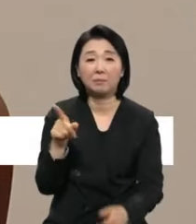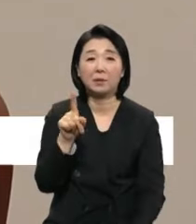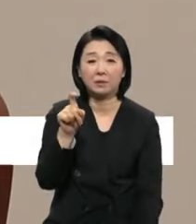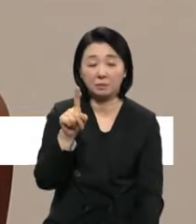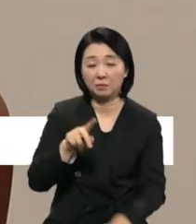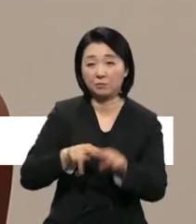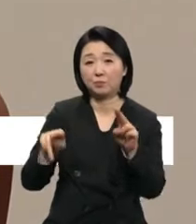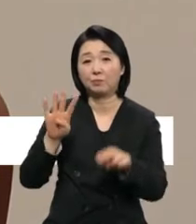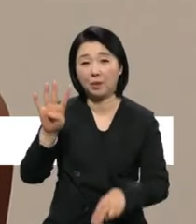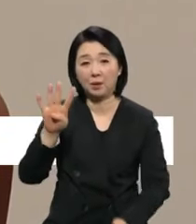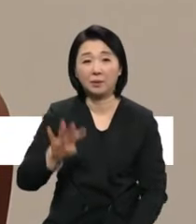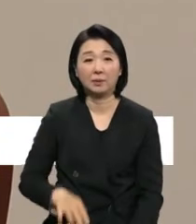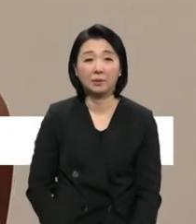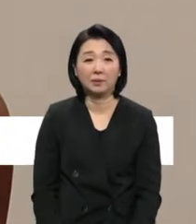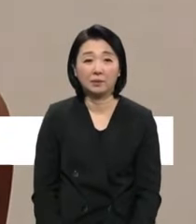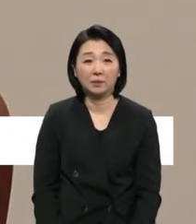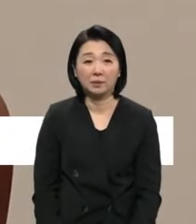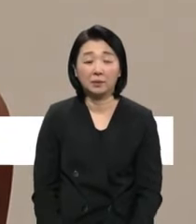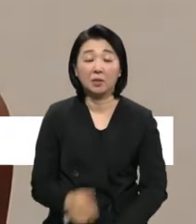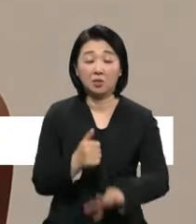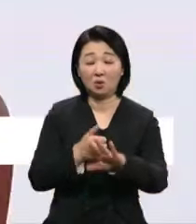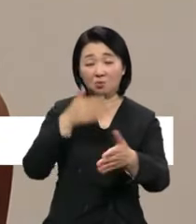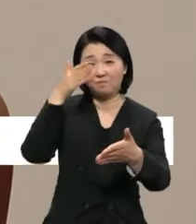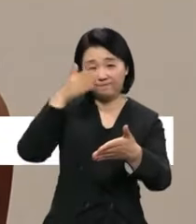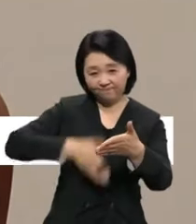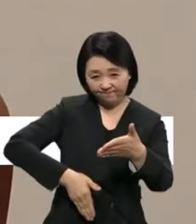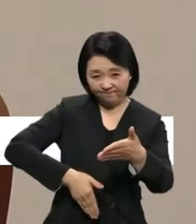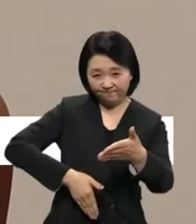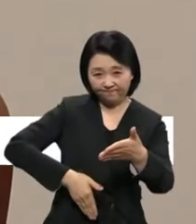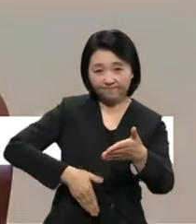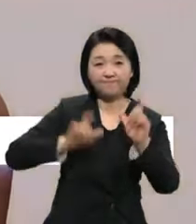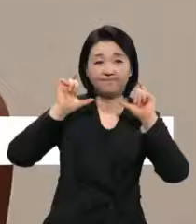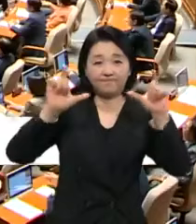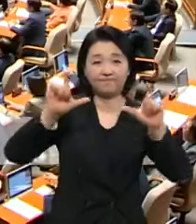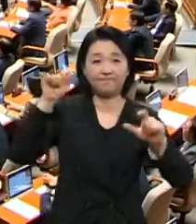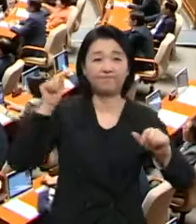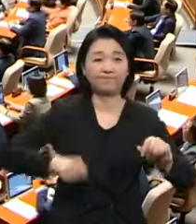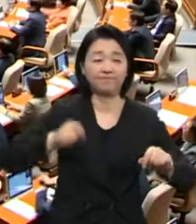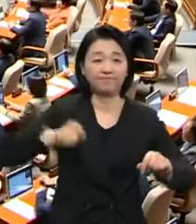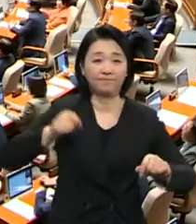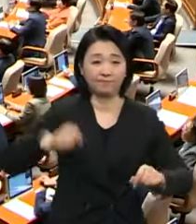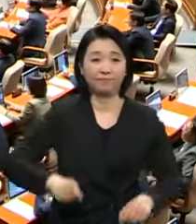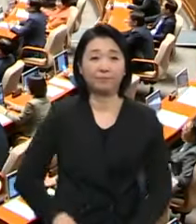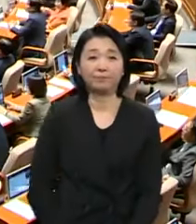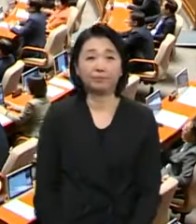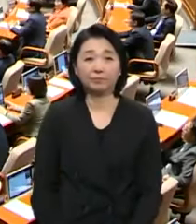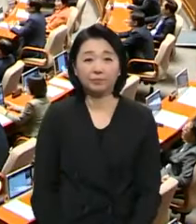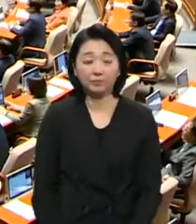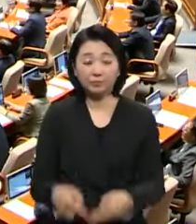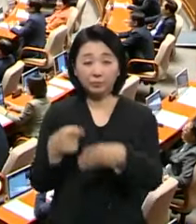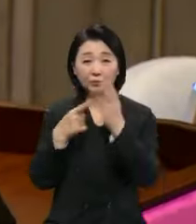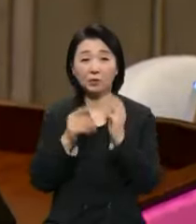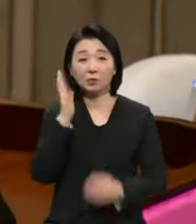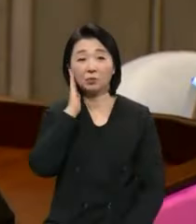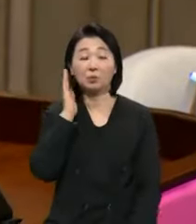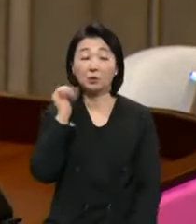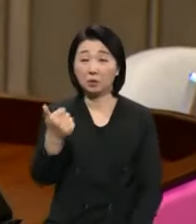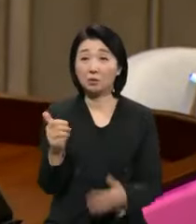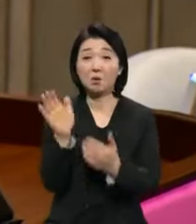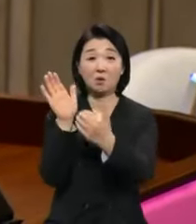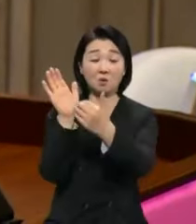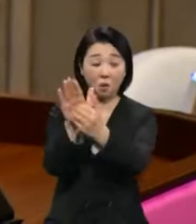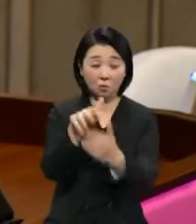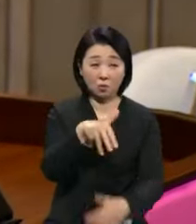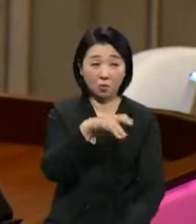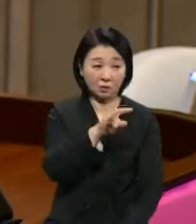무효 4표로서 부결되었음을 선포합니다. 윤석열 대통령이 거부권을 행사한